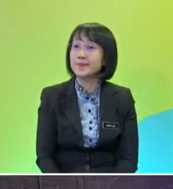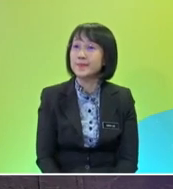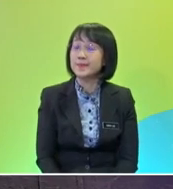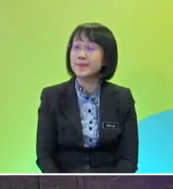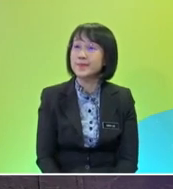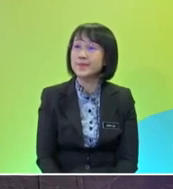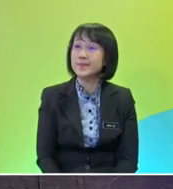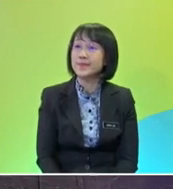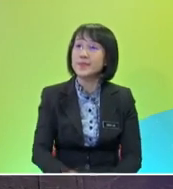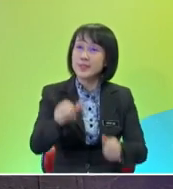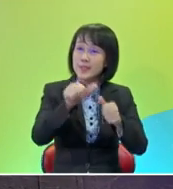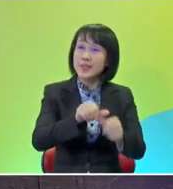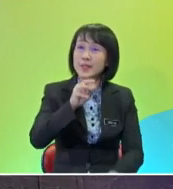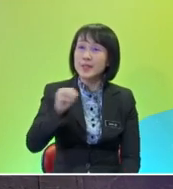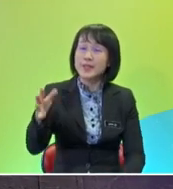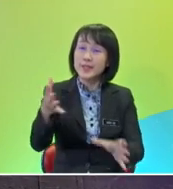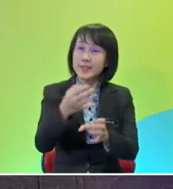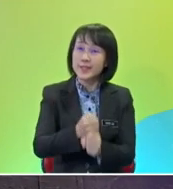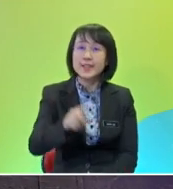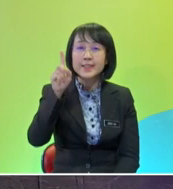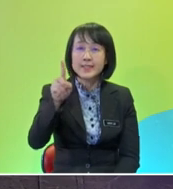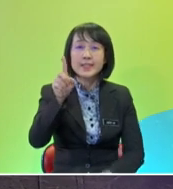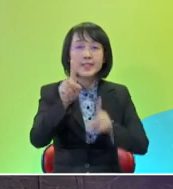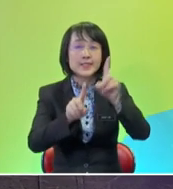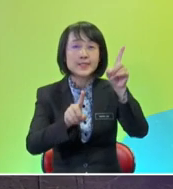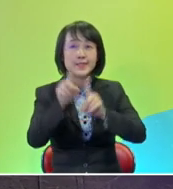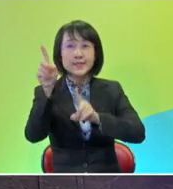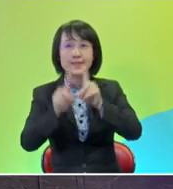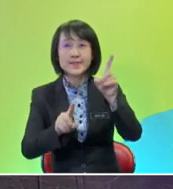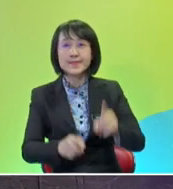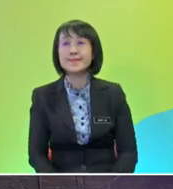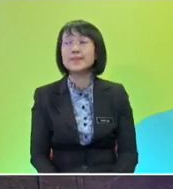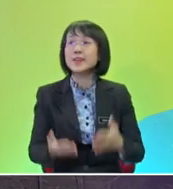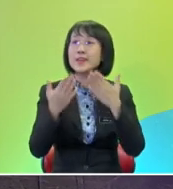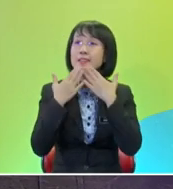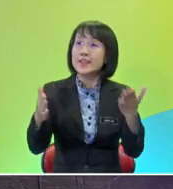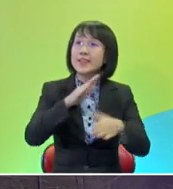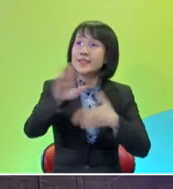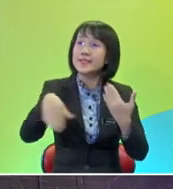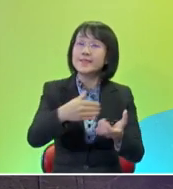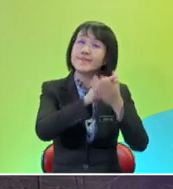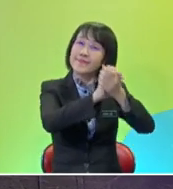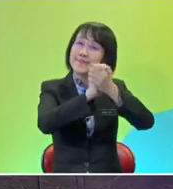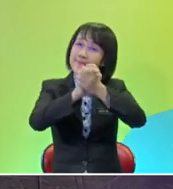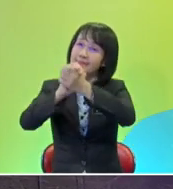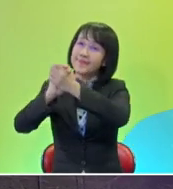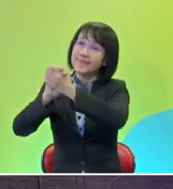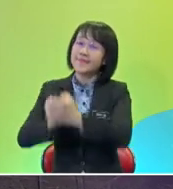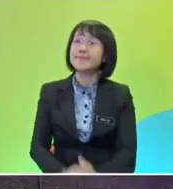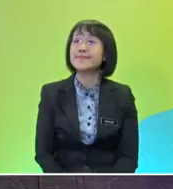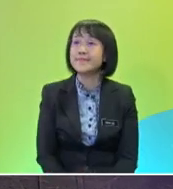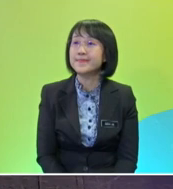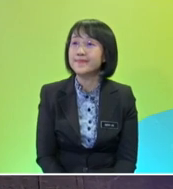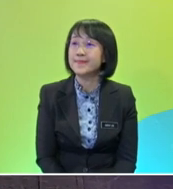Setiap murid akan mendapat satu bintang. Lagi bintang. Baiklah, terima kasih semua dan tahniah. Cikgu, sementara itu kan,